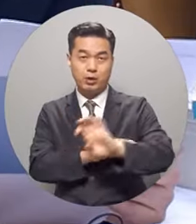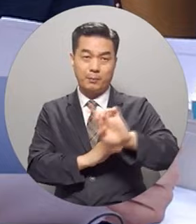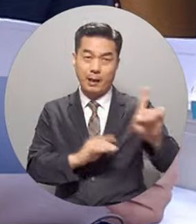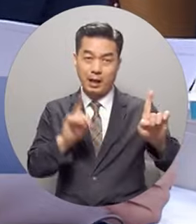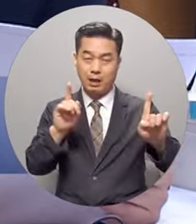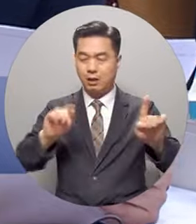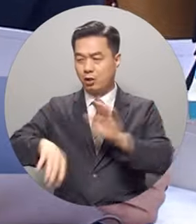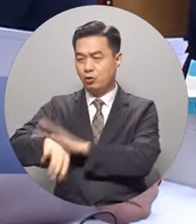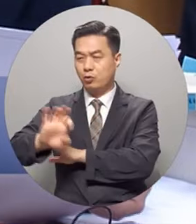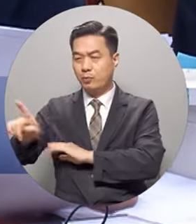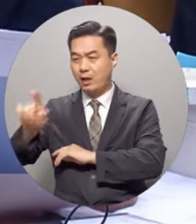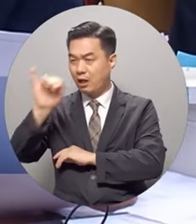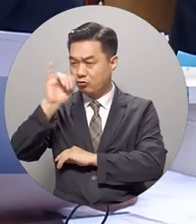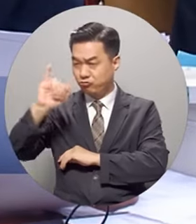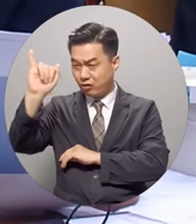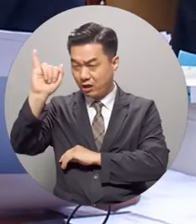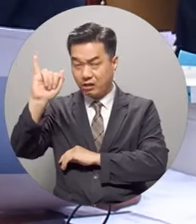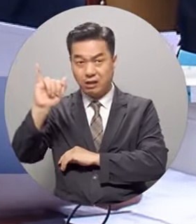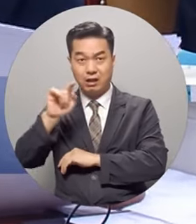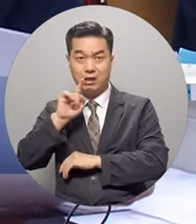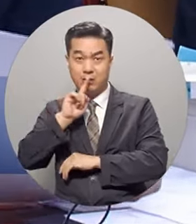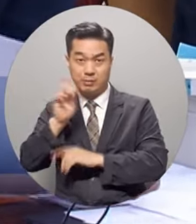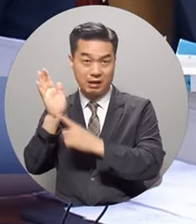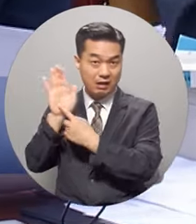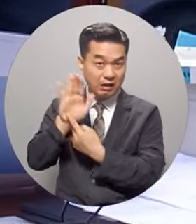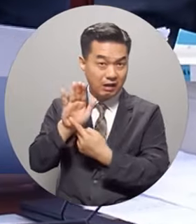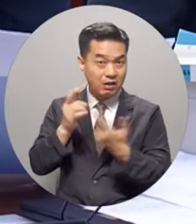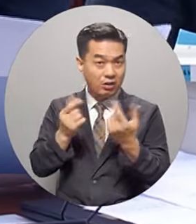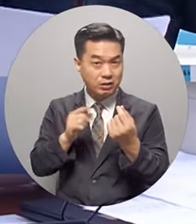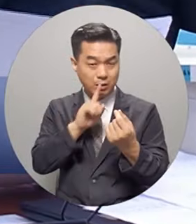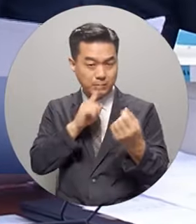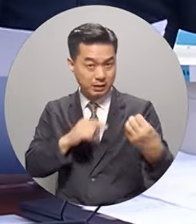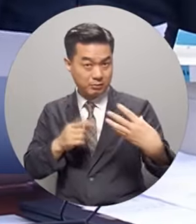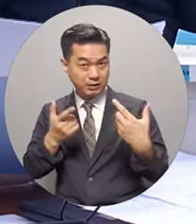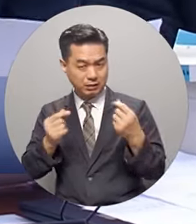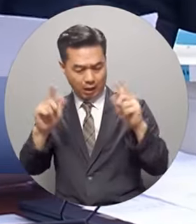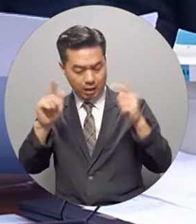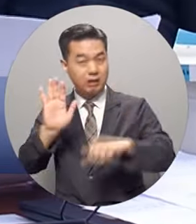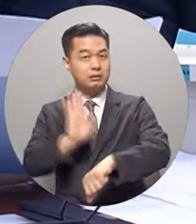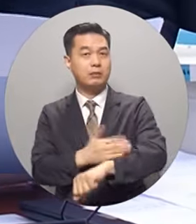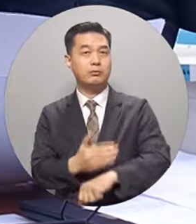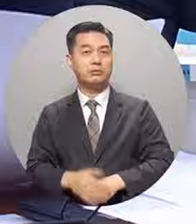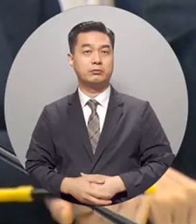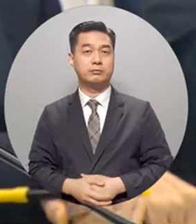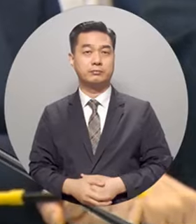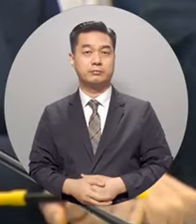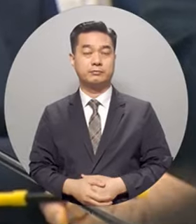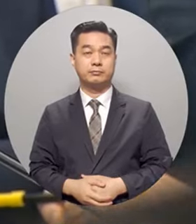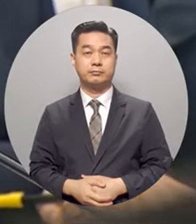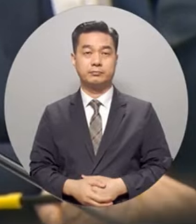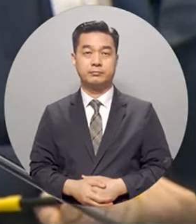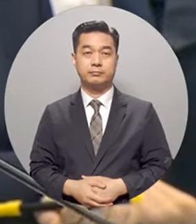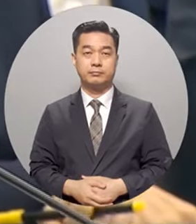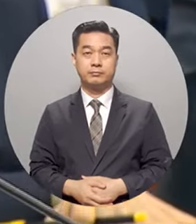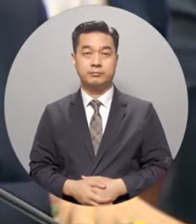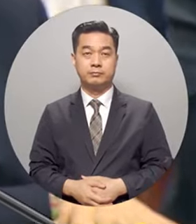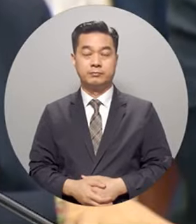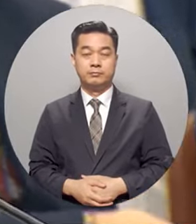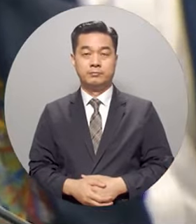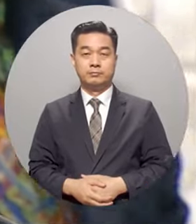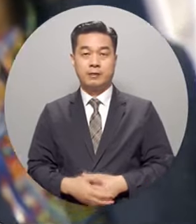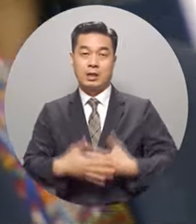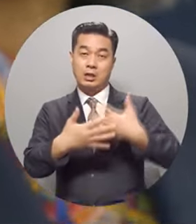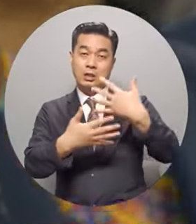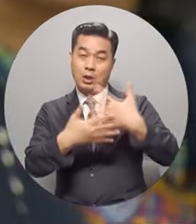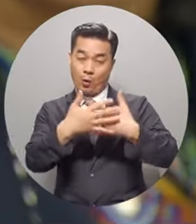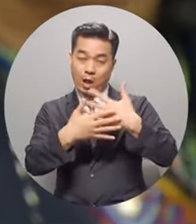우파는 훌륭하다라고 제가 얘기한 것처럼 말씀을 보시죠. 하시는데 그건 잘못된 것입니다. 이런 생각들. 그러면서 영화로